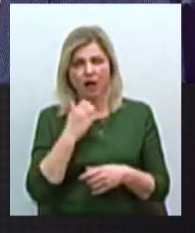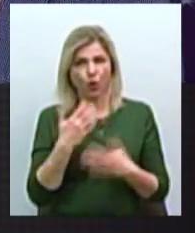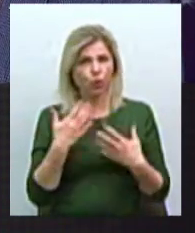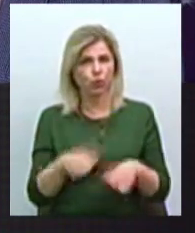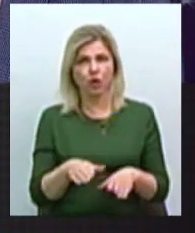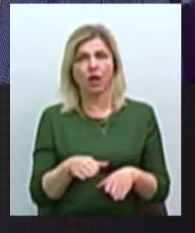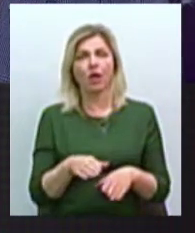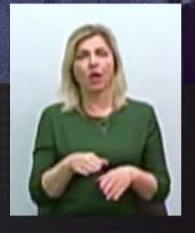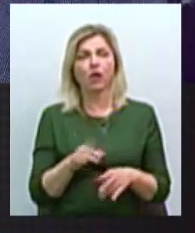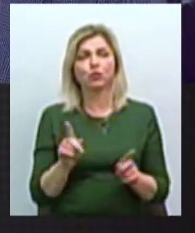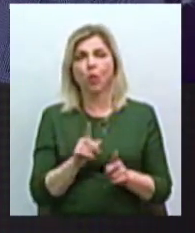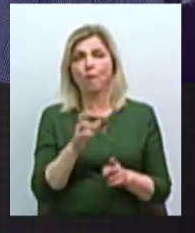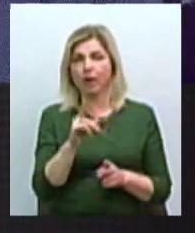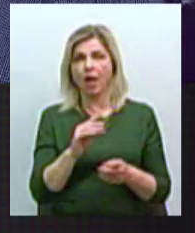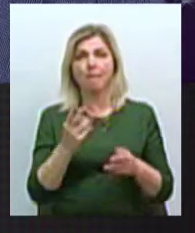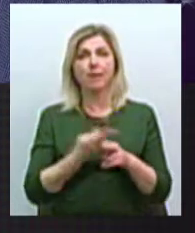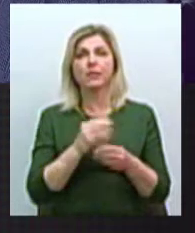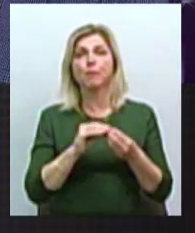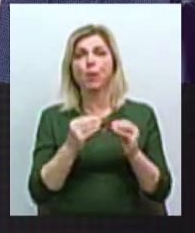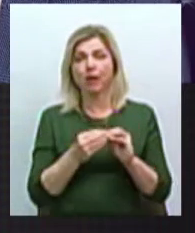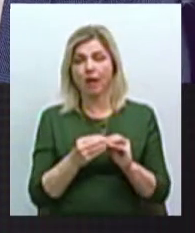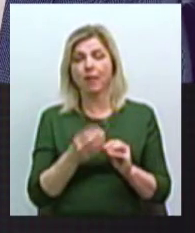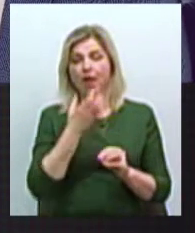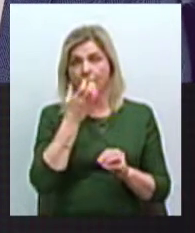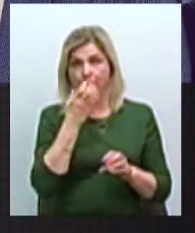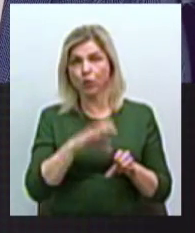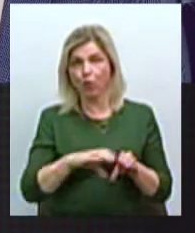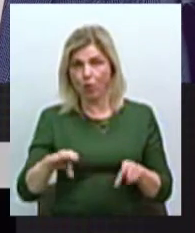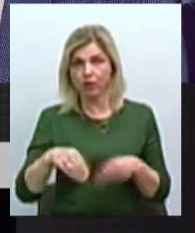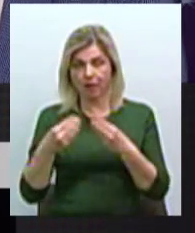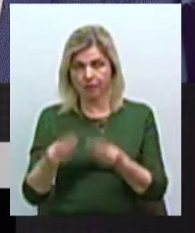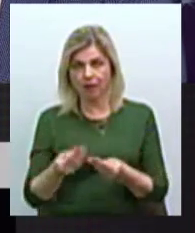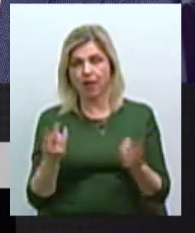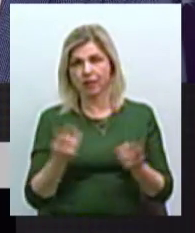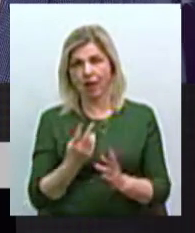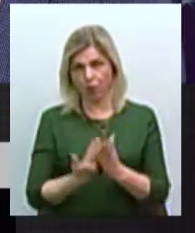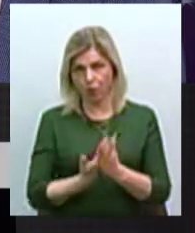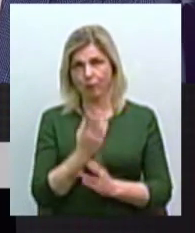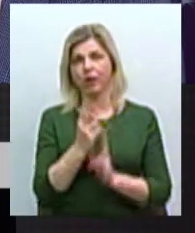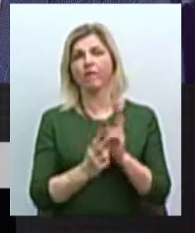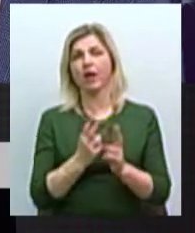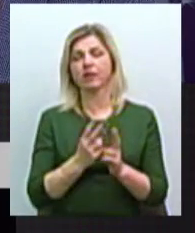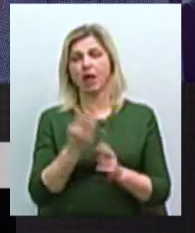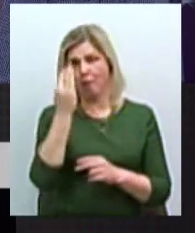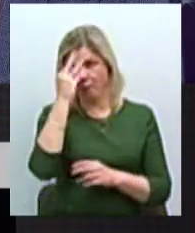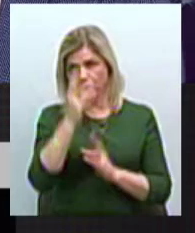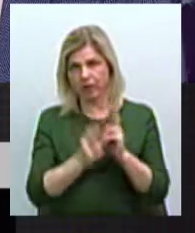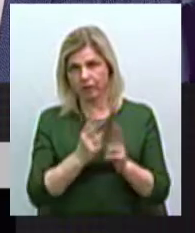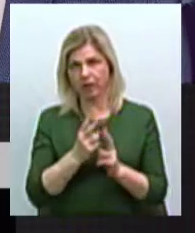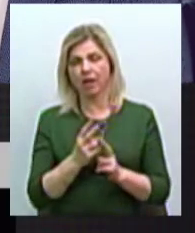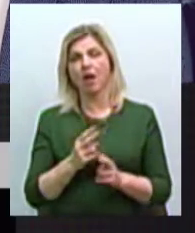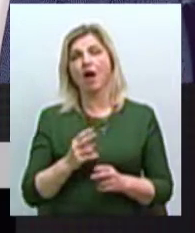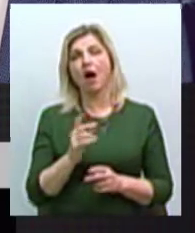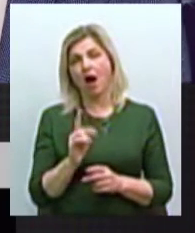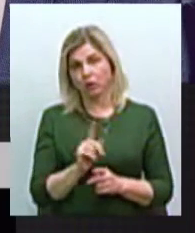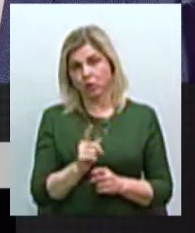чтобы беспроблемно запускать теплоноситель, их нужно обновлять, модернизировать и использовать современные технологии.